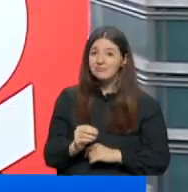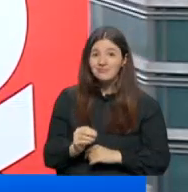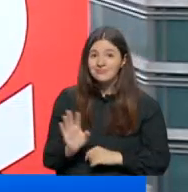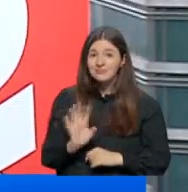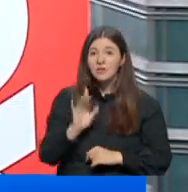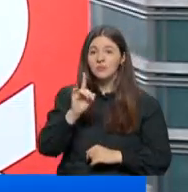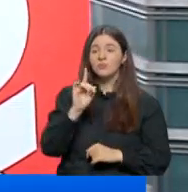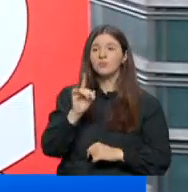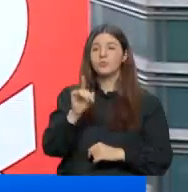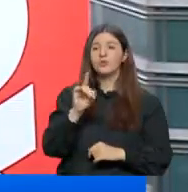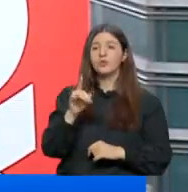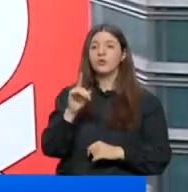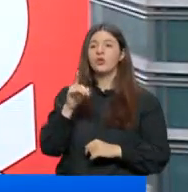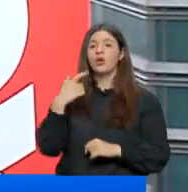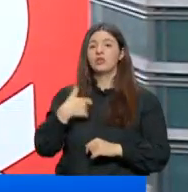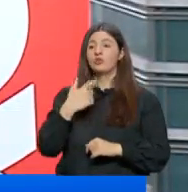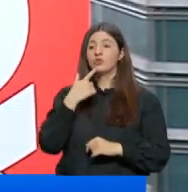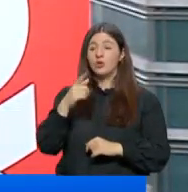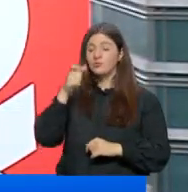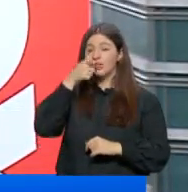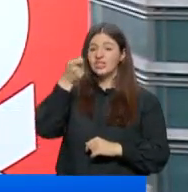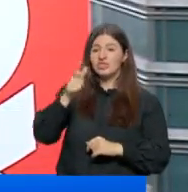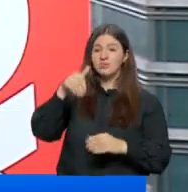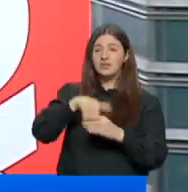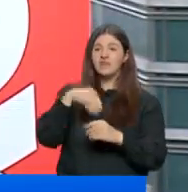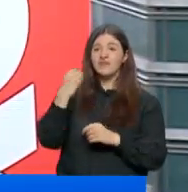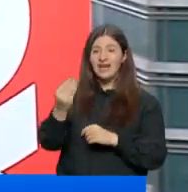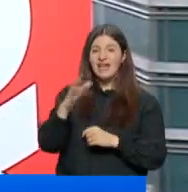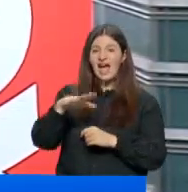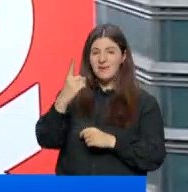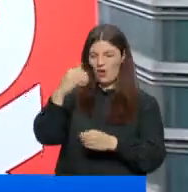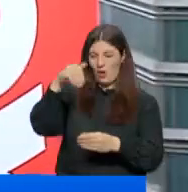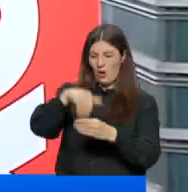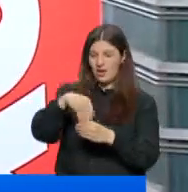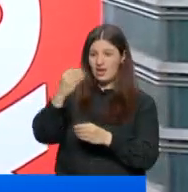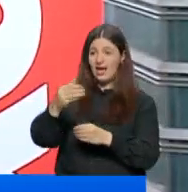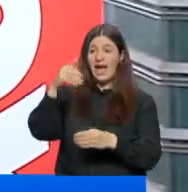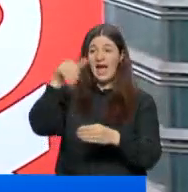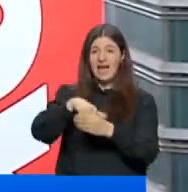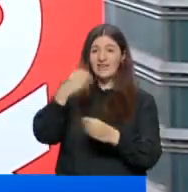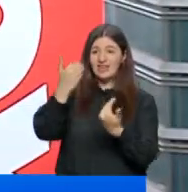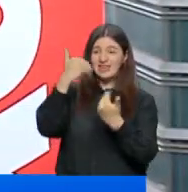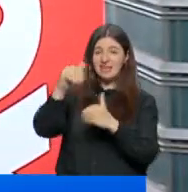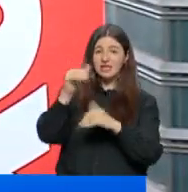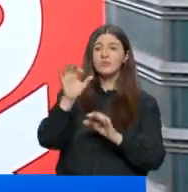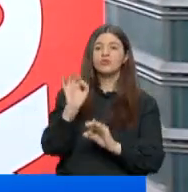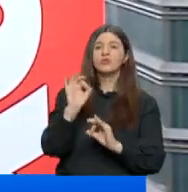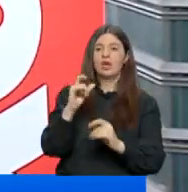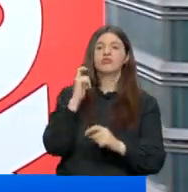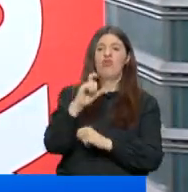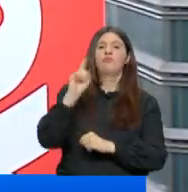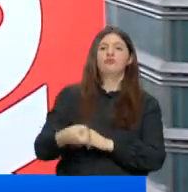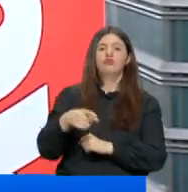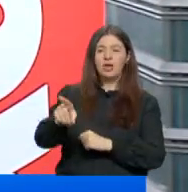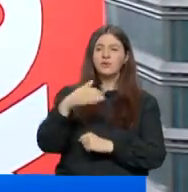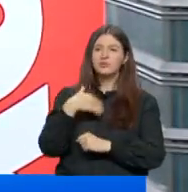yok. Bakın bunu özellikle belirtmek istiyorum. Türkiye İşçi Partisi'ne verdiğiniz her oy verdiğiniz her destek mutlaka karşılığını